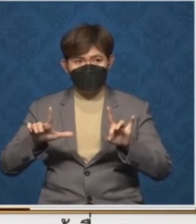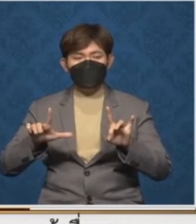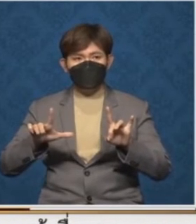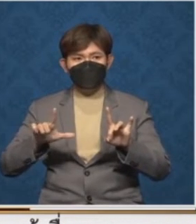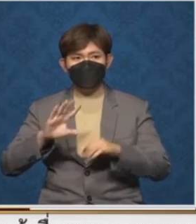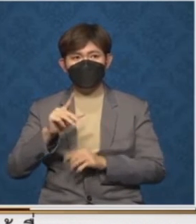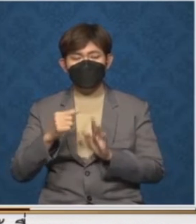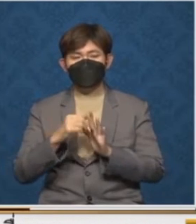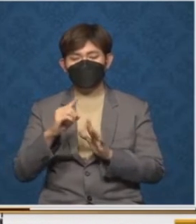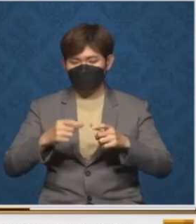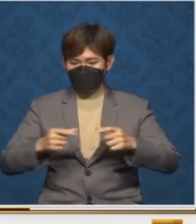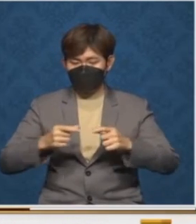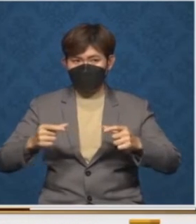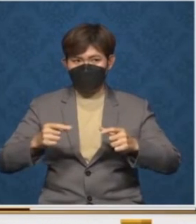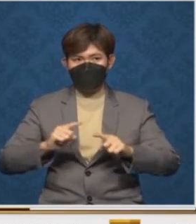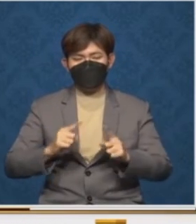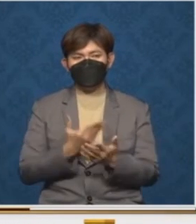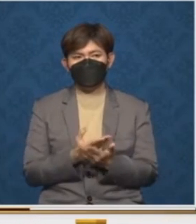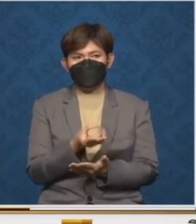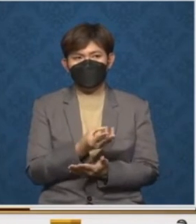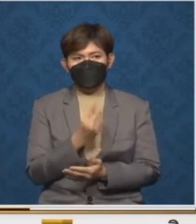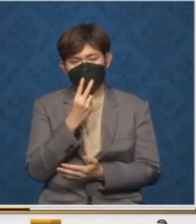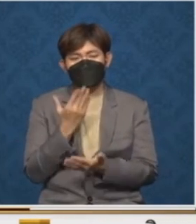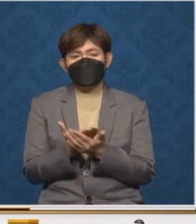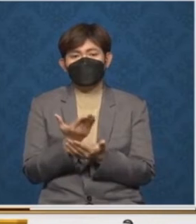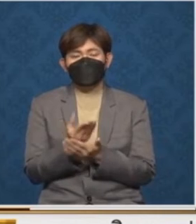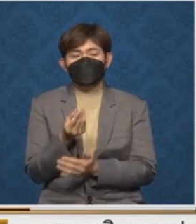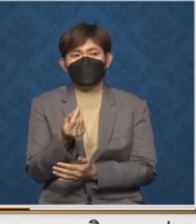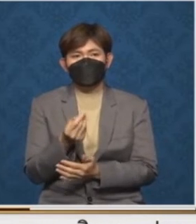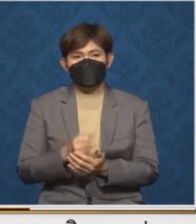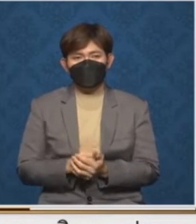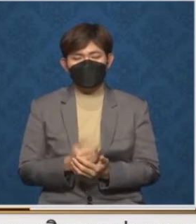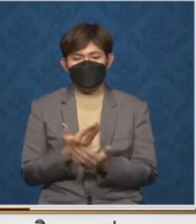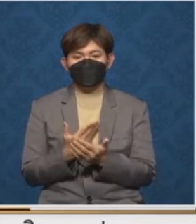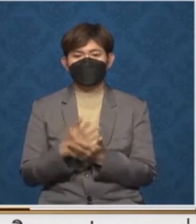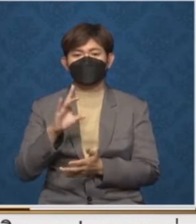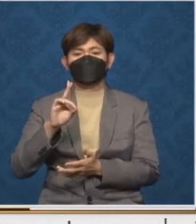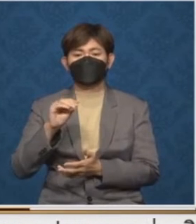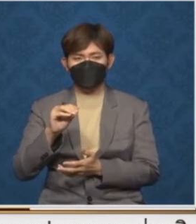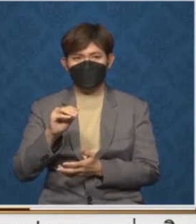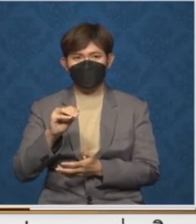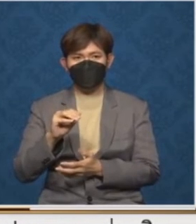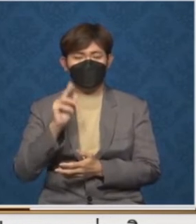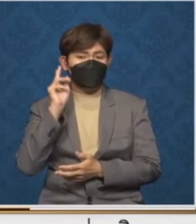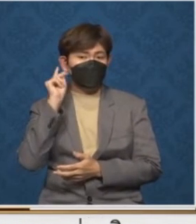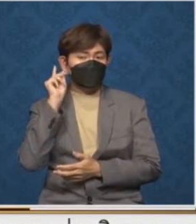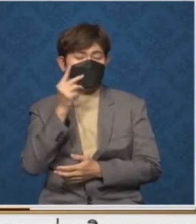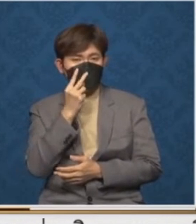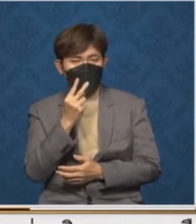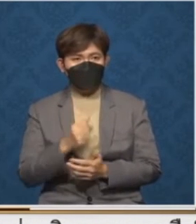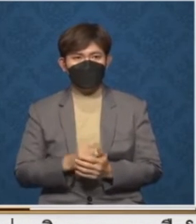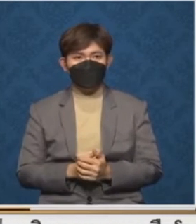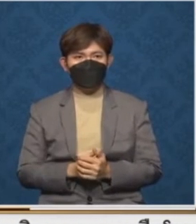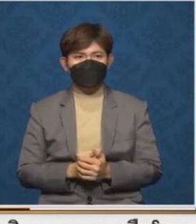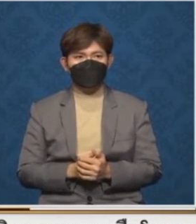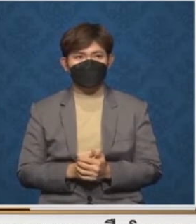บาทของเขาสัคณเงินเราอาจจะ 3233 บาทไปแรกเป็ 1 ดอนลาร์ครับรัฐบาลไย